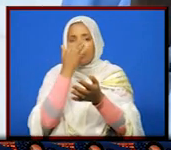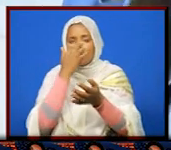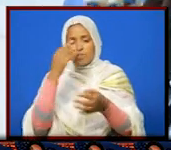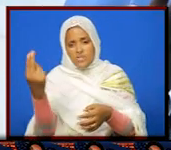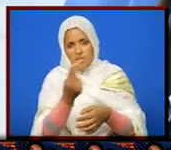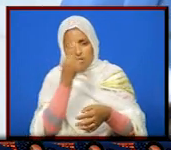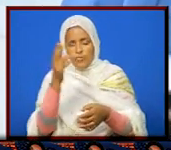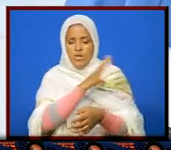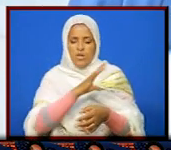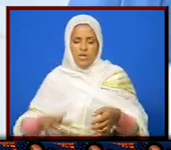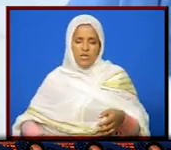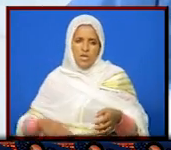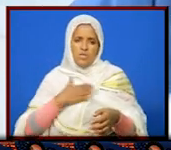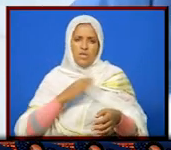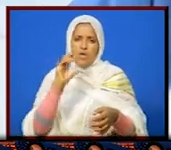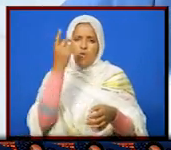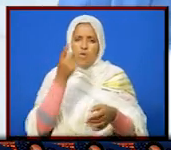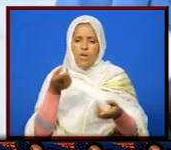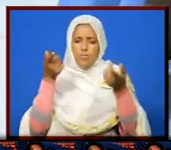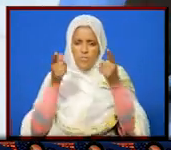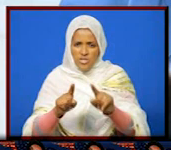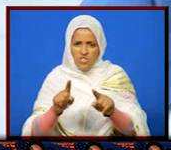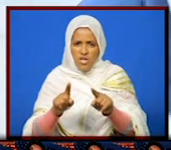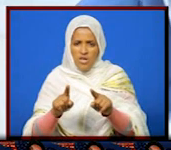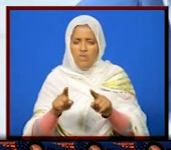ይህንን ልማዳቸውን ተጠቅመው ጌታ ሆይ